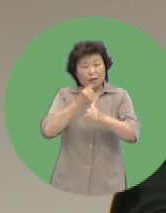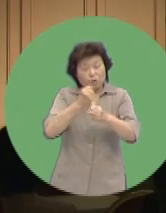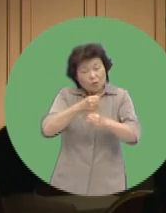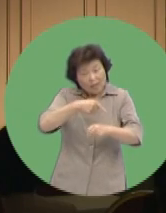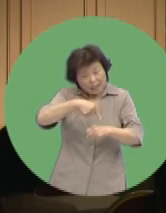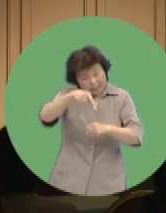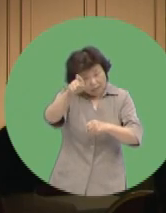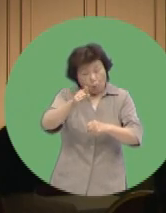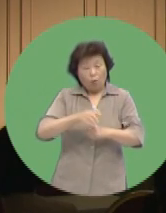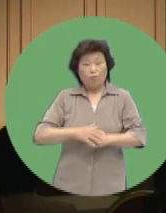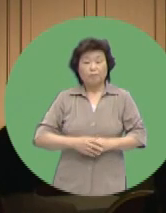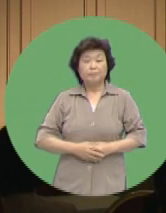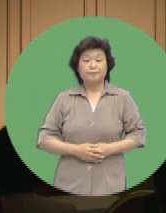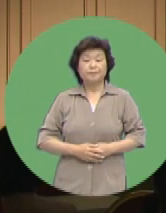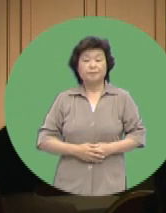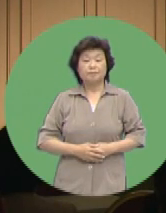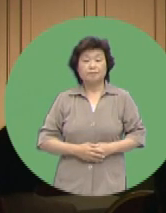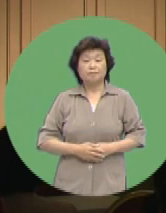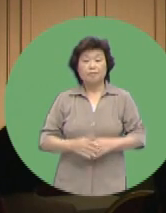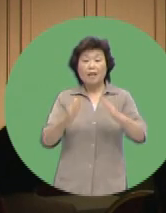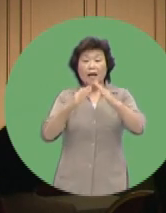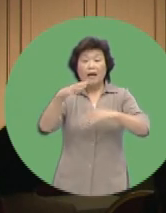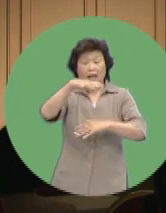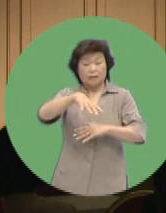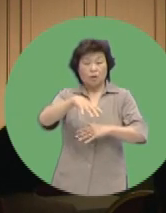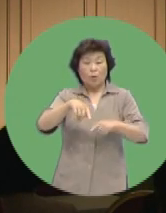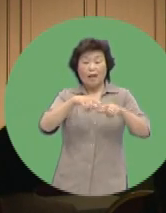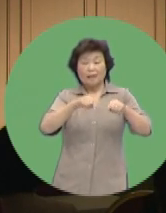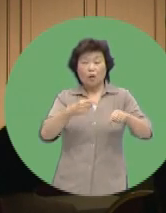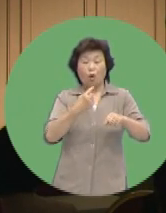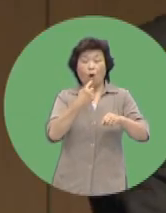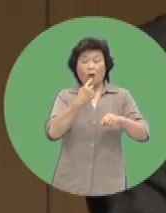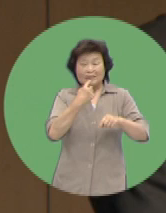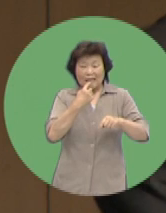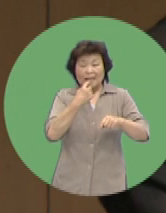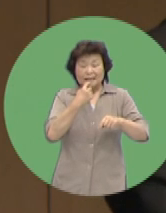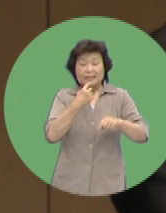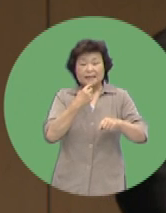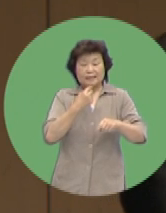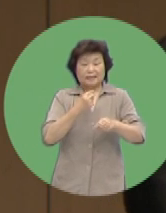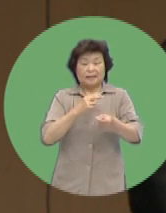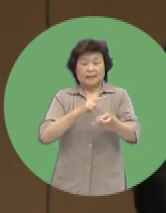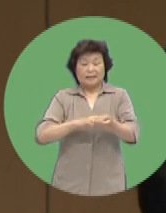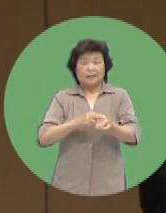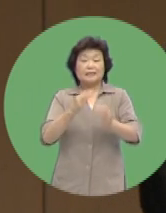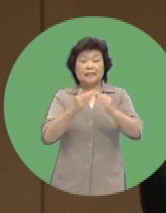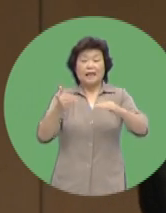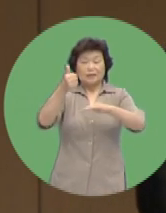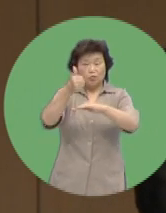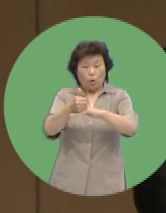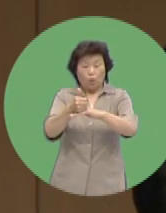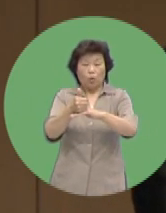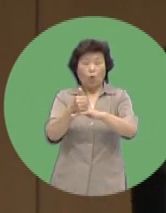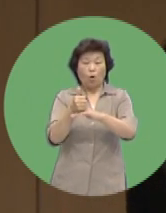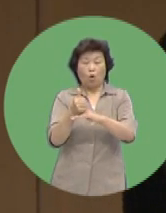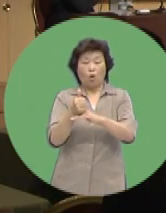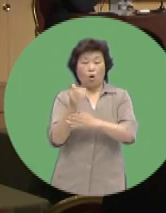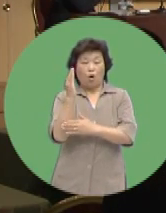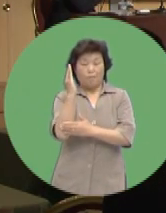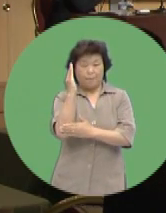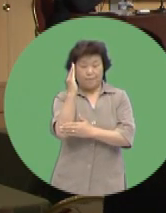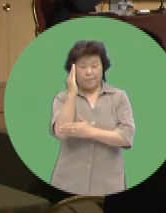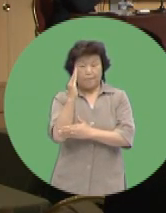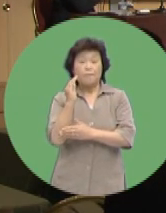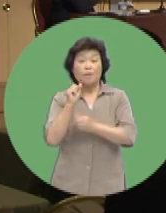こう。 会場では、日本歯科医師会の大久保光夫会長による基調講演が行われ